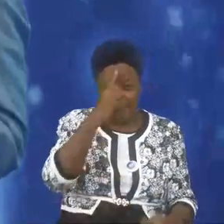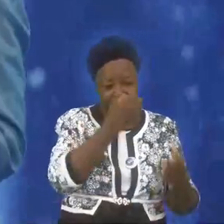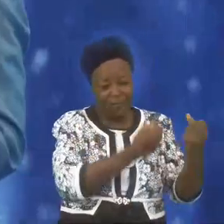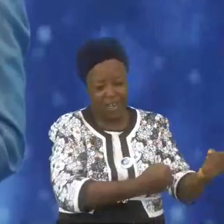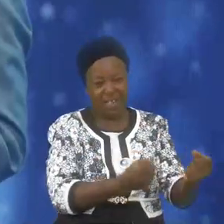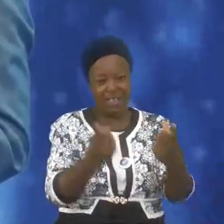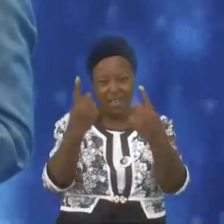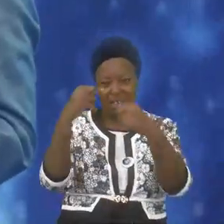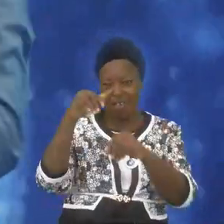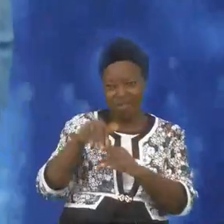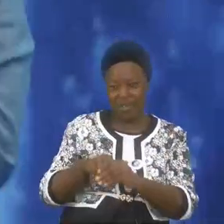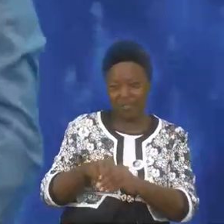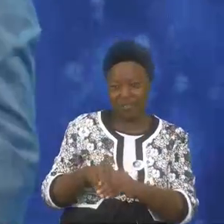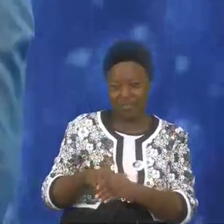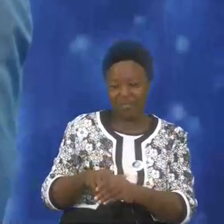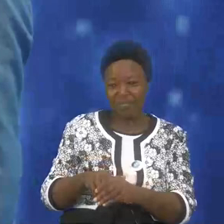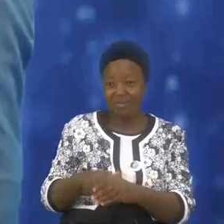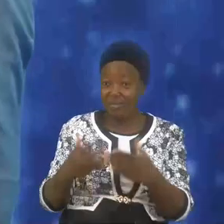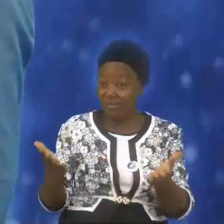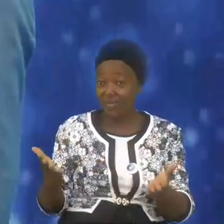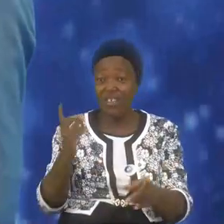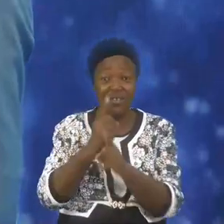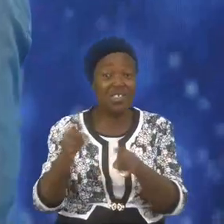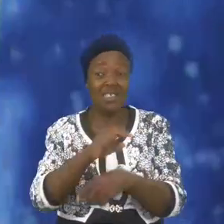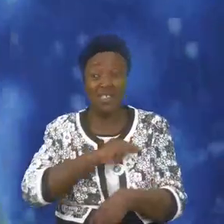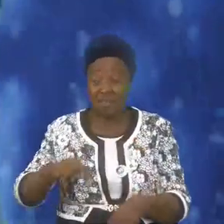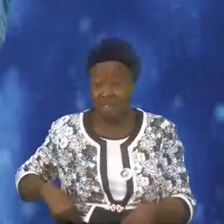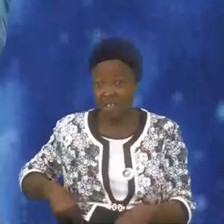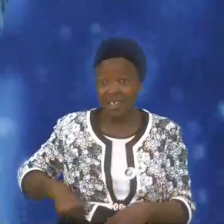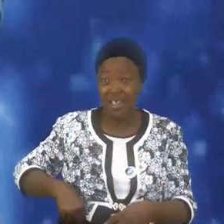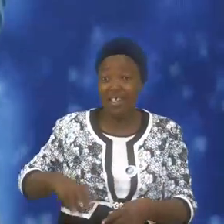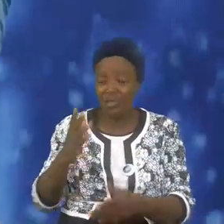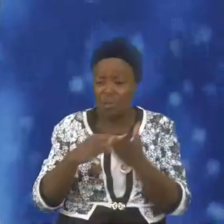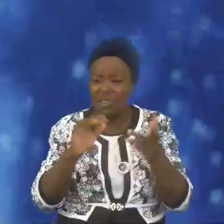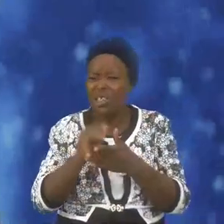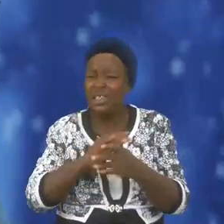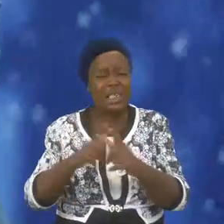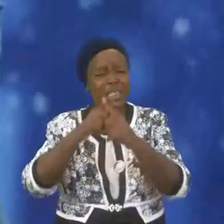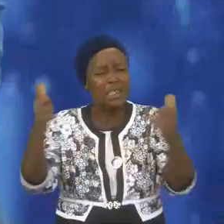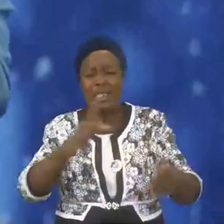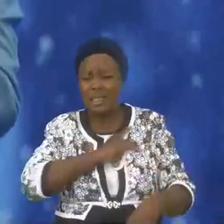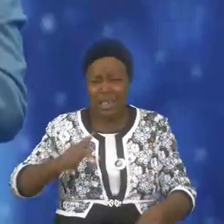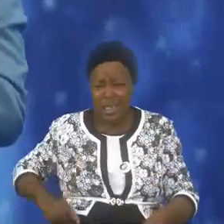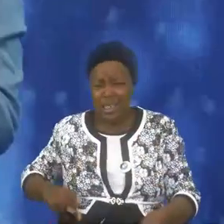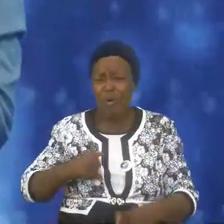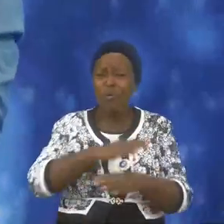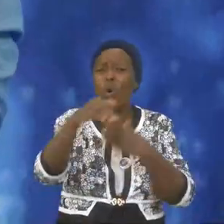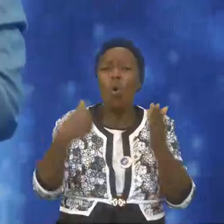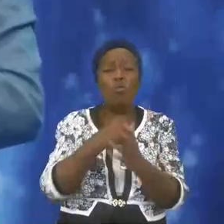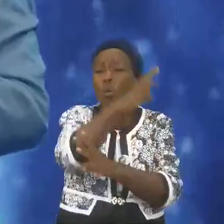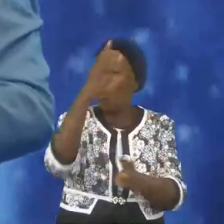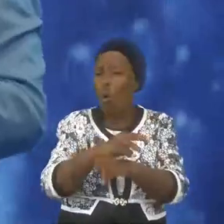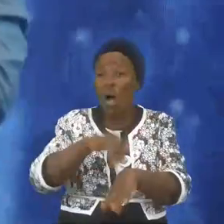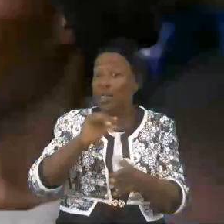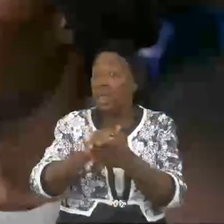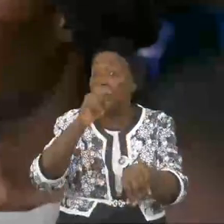la crainte gérait sa vie. La personne qui était comme qui était l'empereur du monde